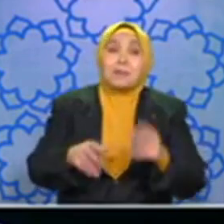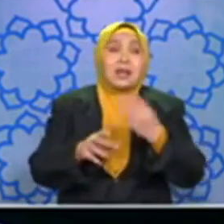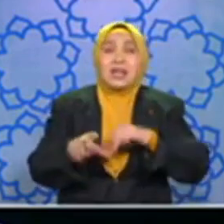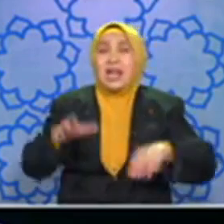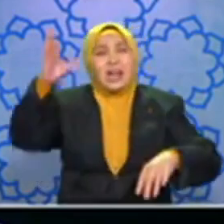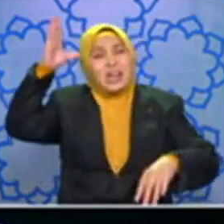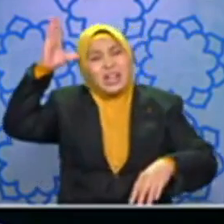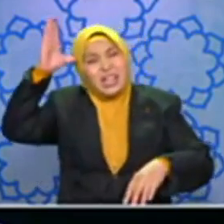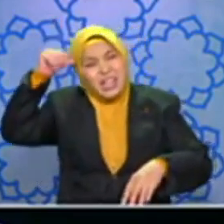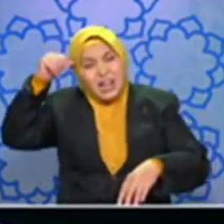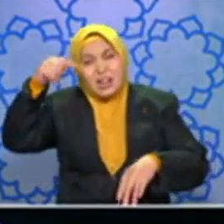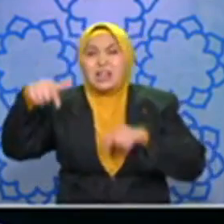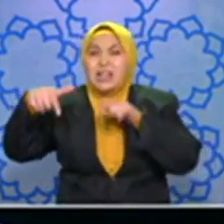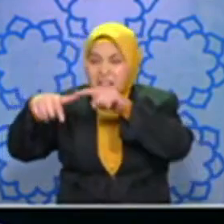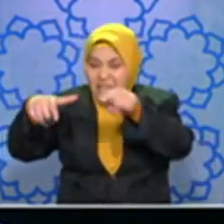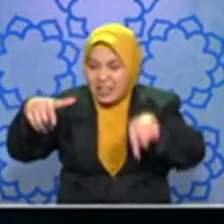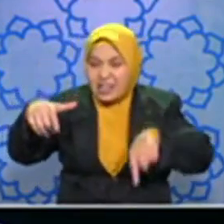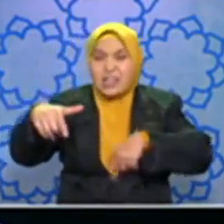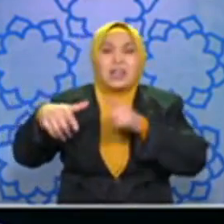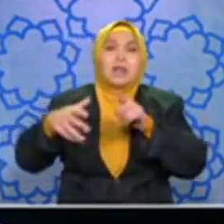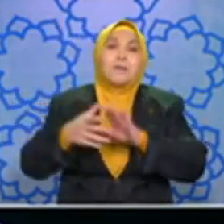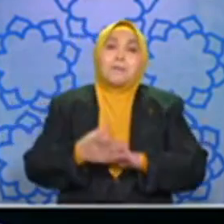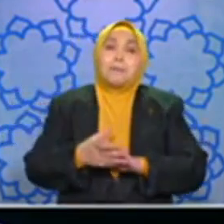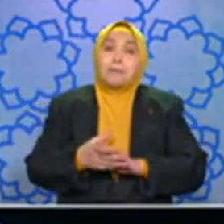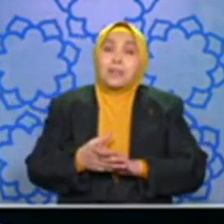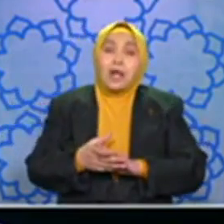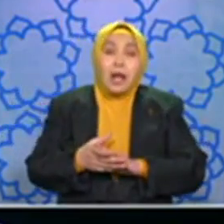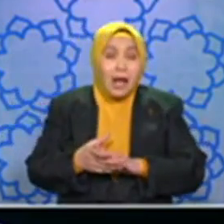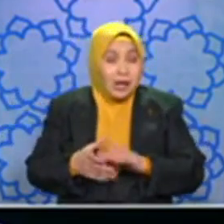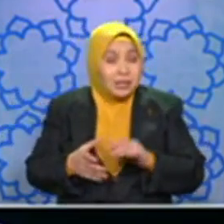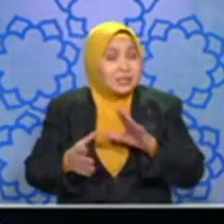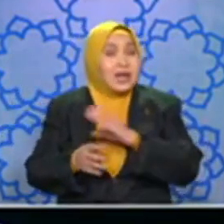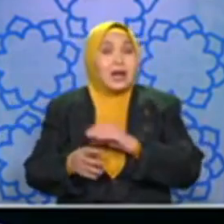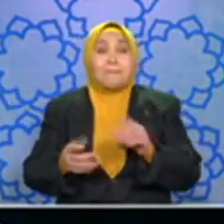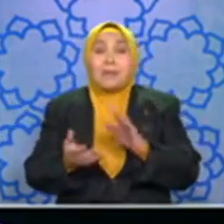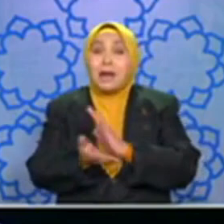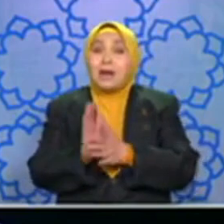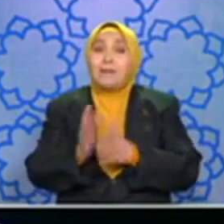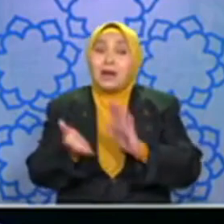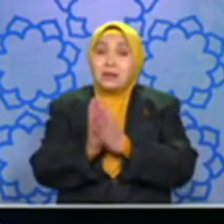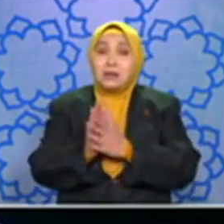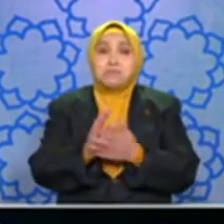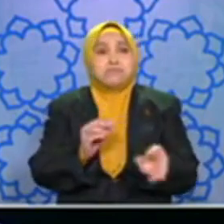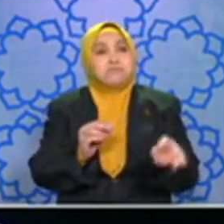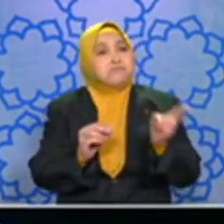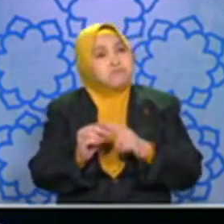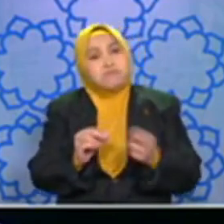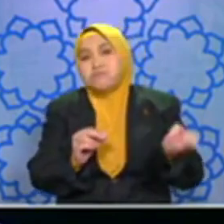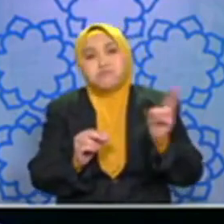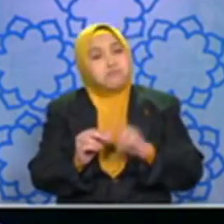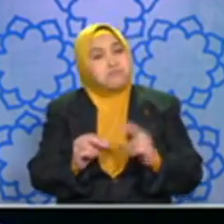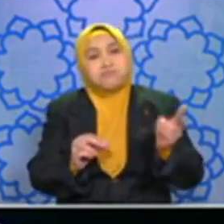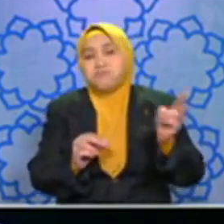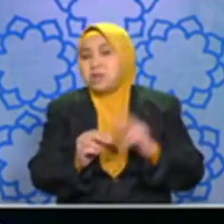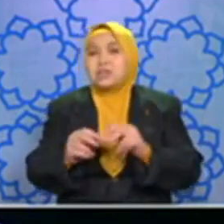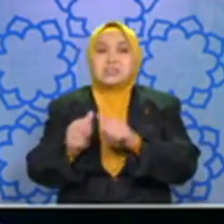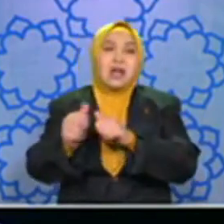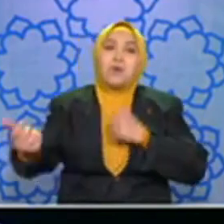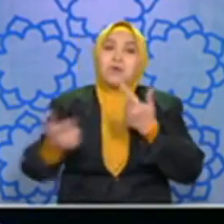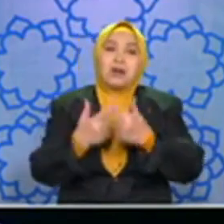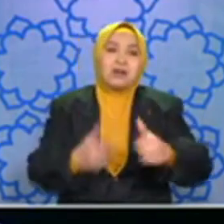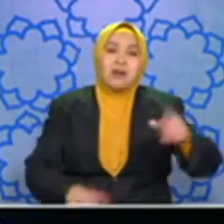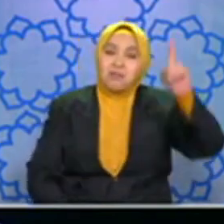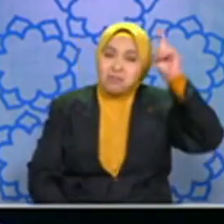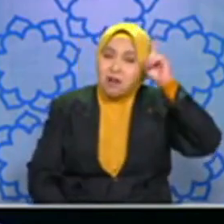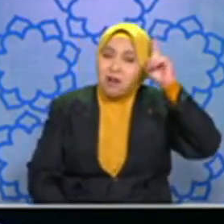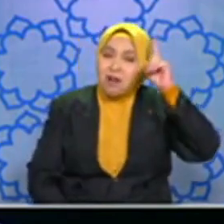degil, wama yaziduhum illa nufura, tetapi apa yang berlaku ia menambahkan lagi mereka jauh daripada Allah.